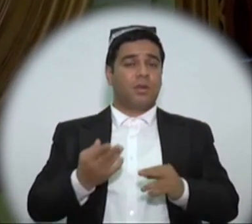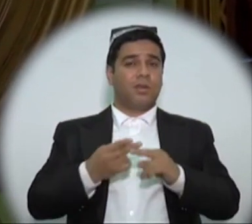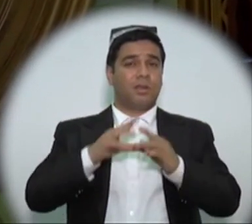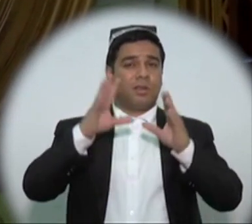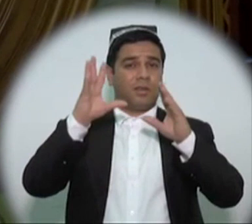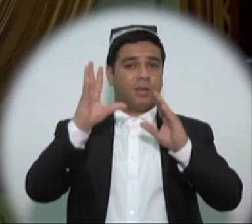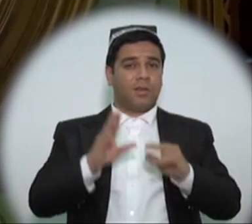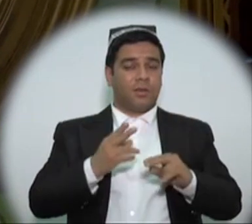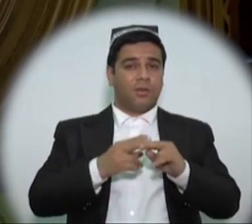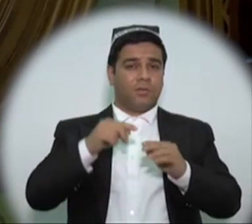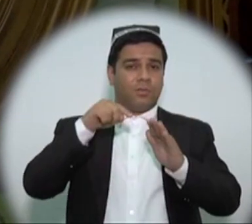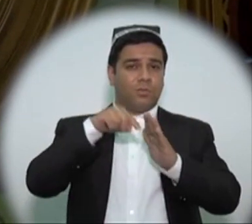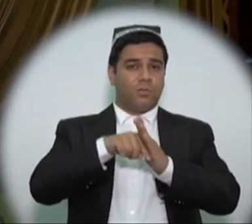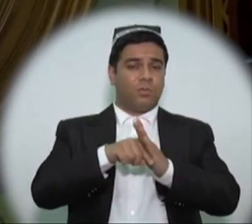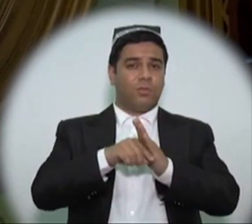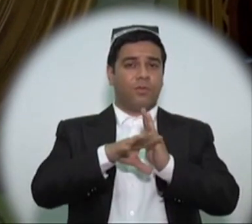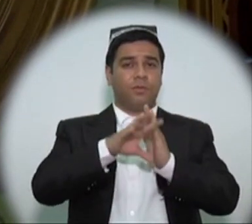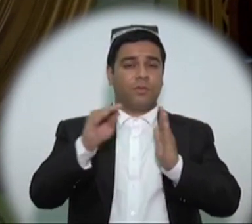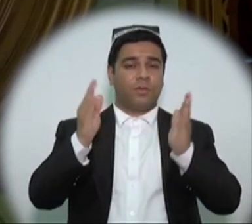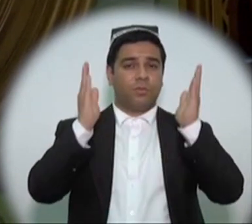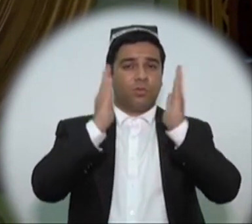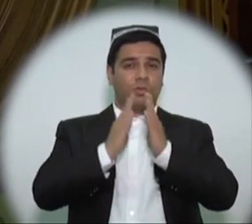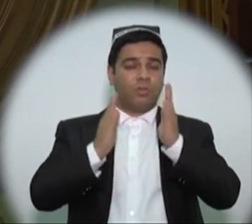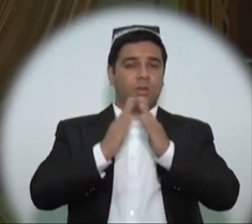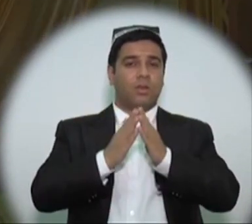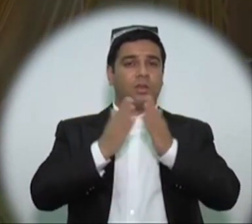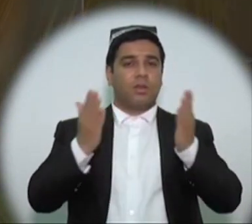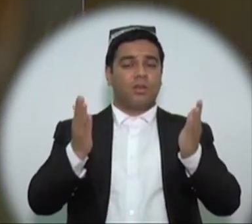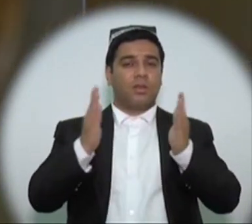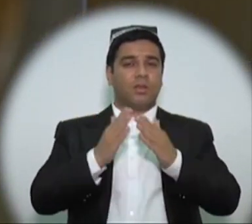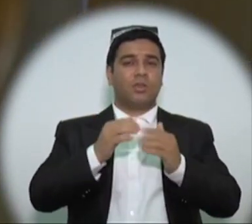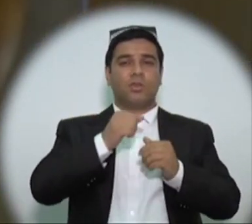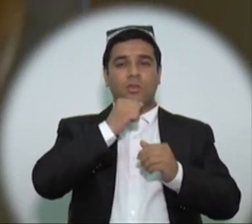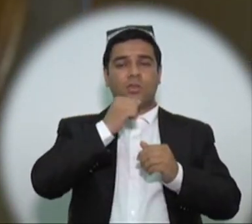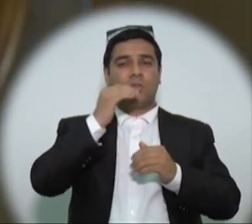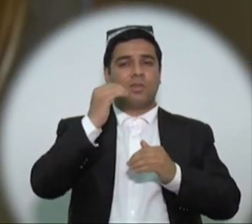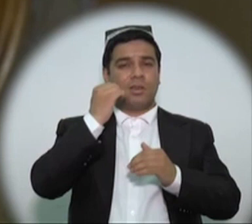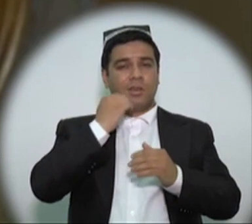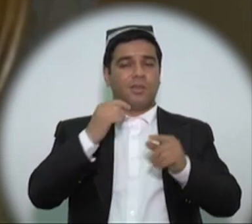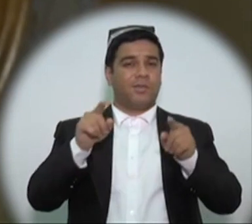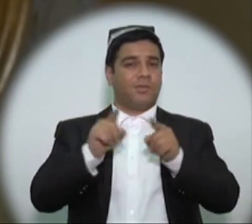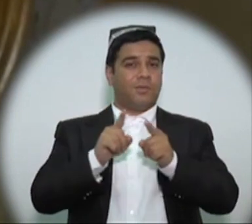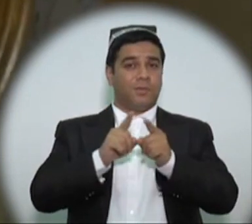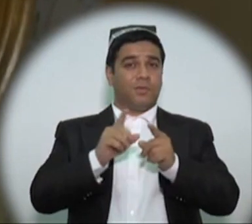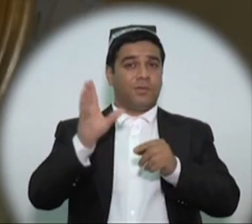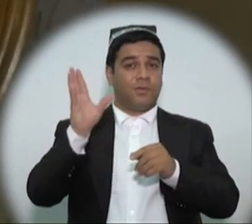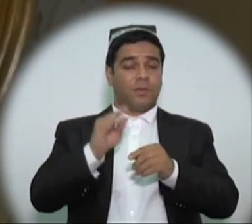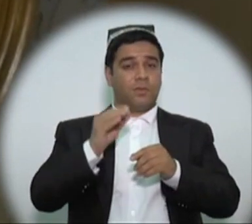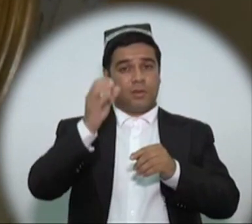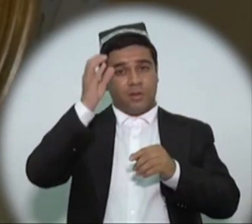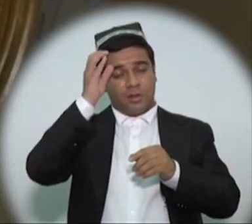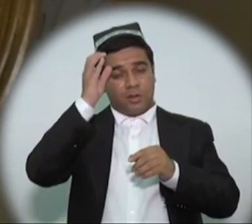hamma tarafdan bütün musulmon ummati, katta kichik, erkak ayol, yosh qari ilm